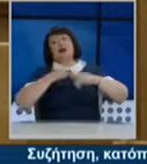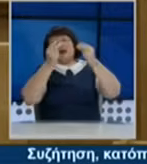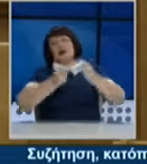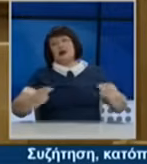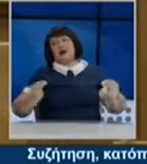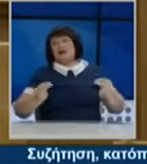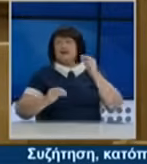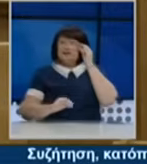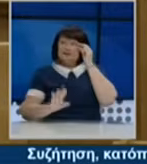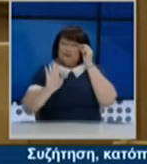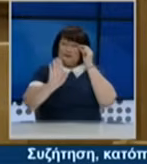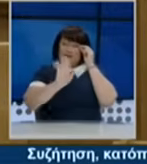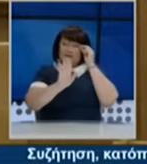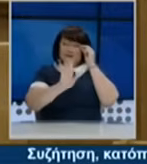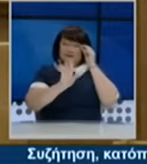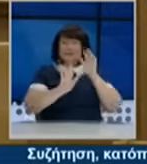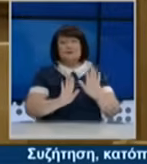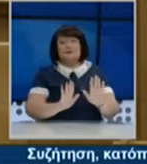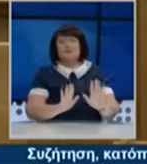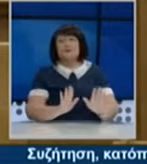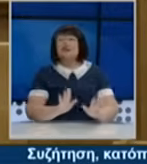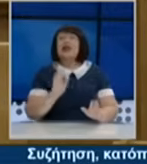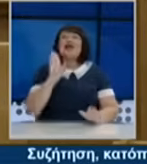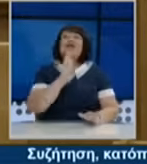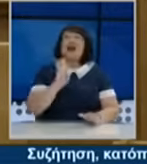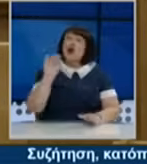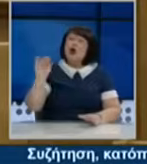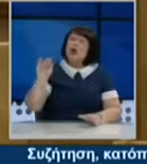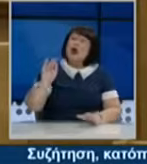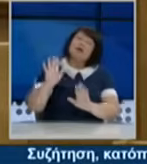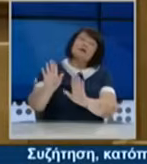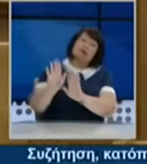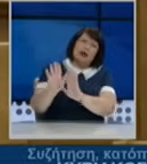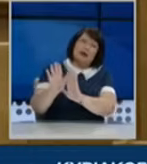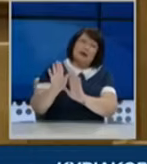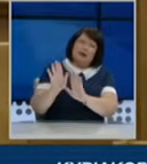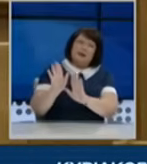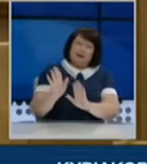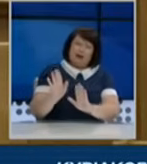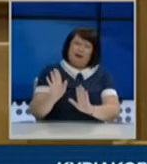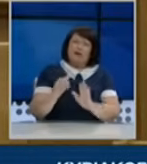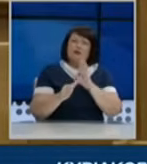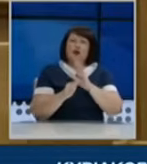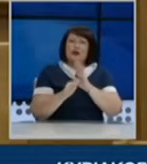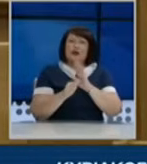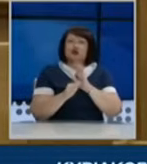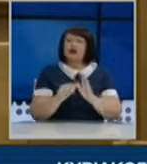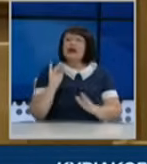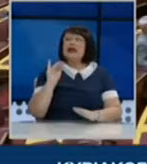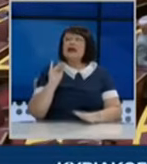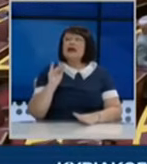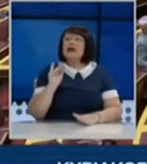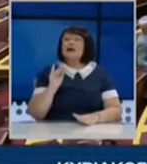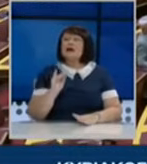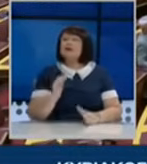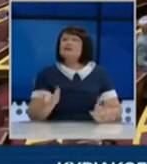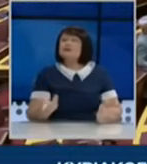Μας, έχω κάνει, κάνω ό,τι θέλω. Μισό λεπτό, μισό λεπτό. Κύριε Βελόπουλε, κύριε Βελόπουλε,